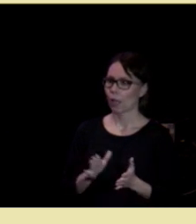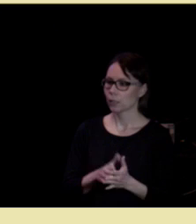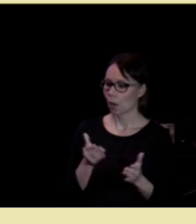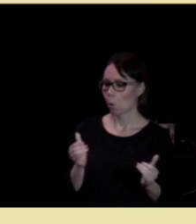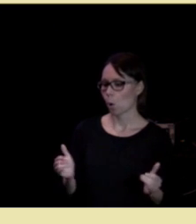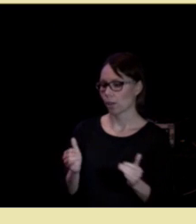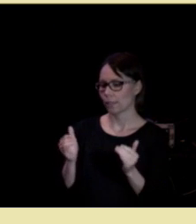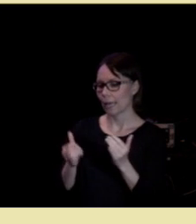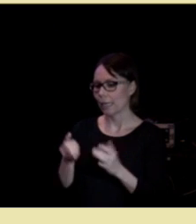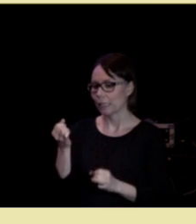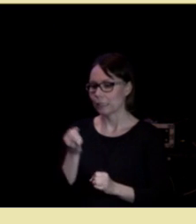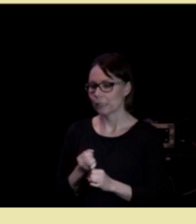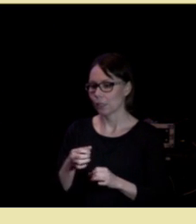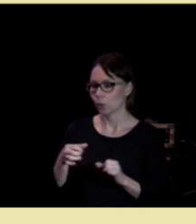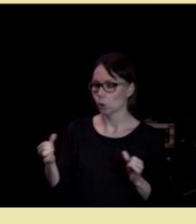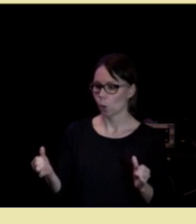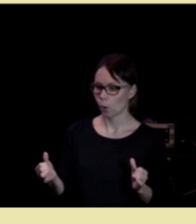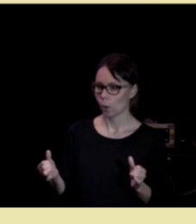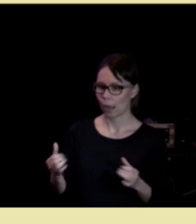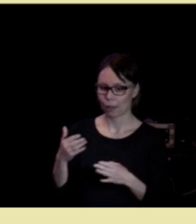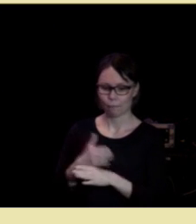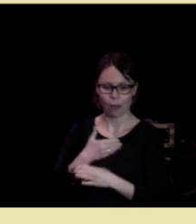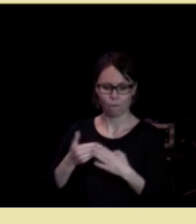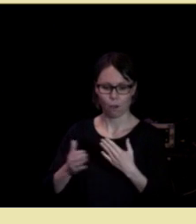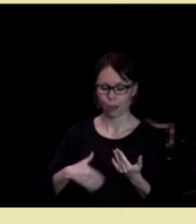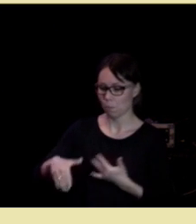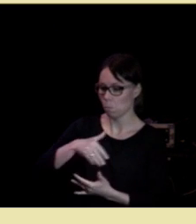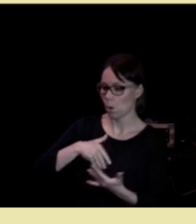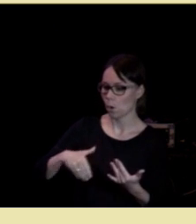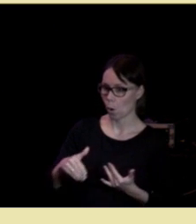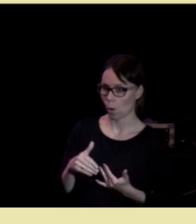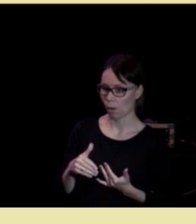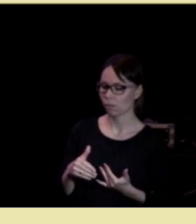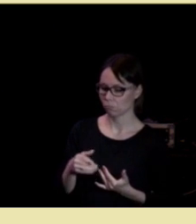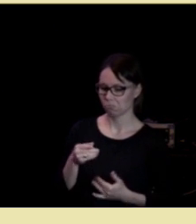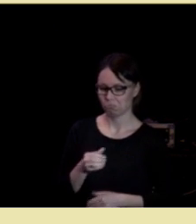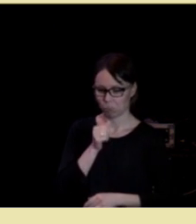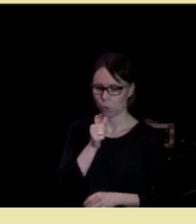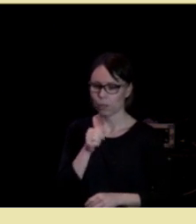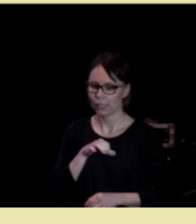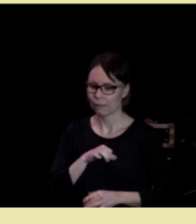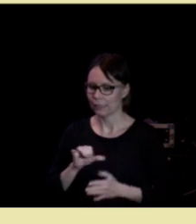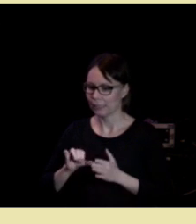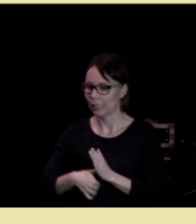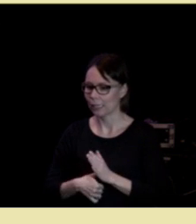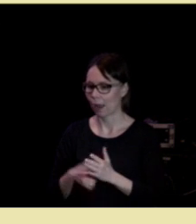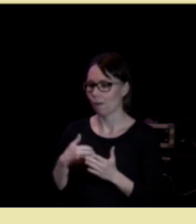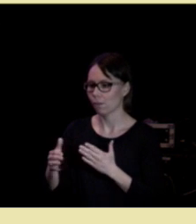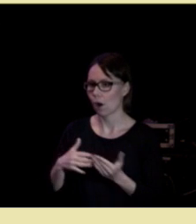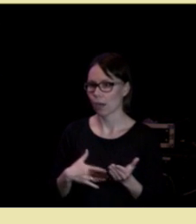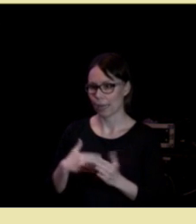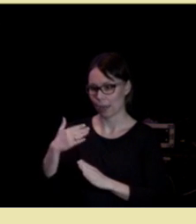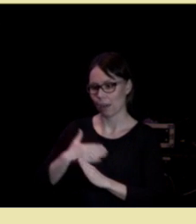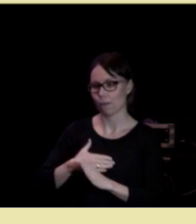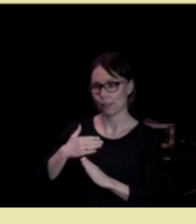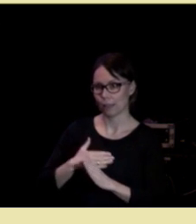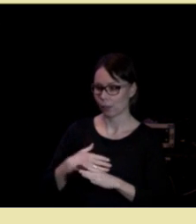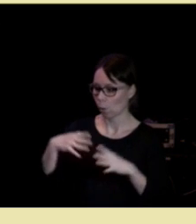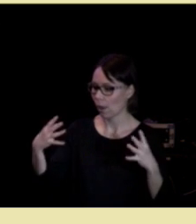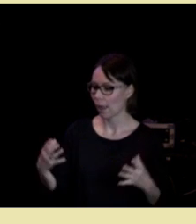Samorganisering sikrer større tverrfaglig miljø som nødvendig for å sikre faglig kvalitet